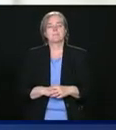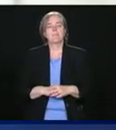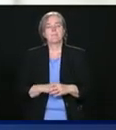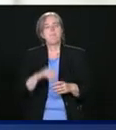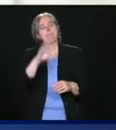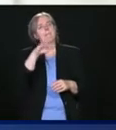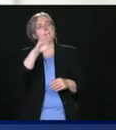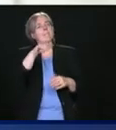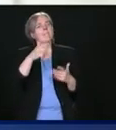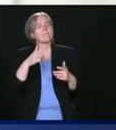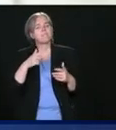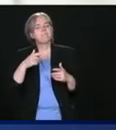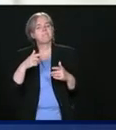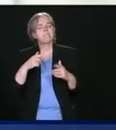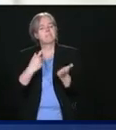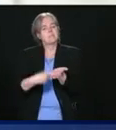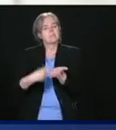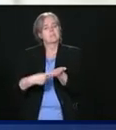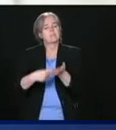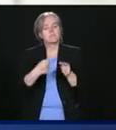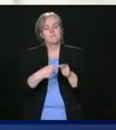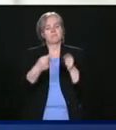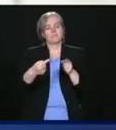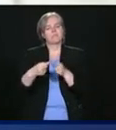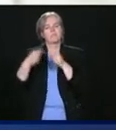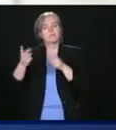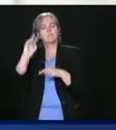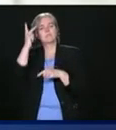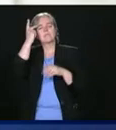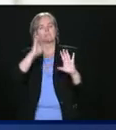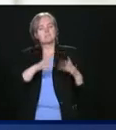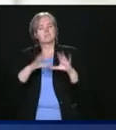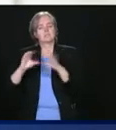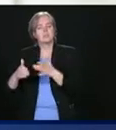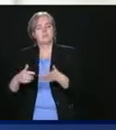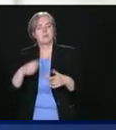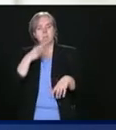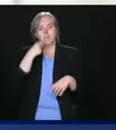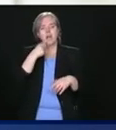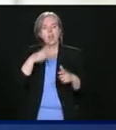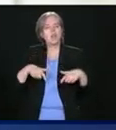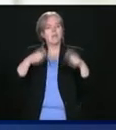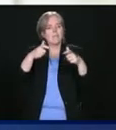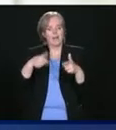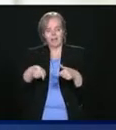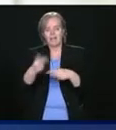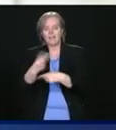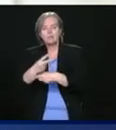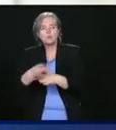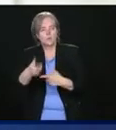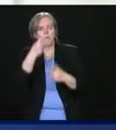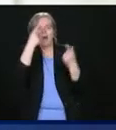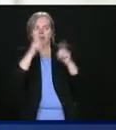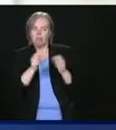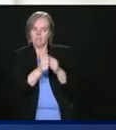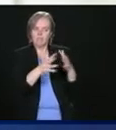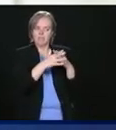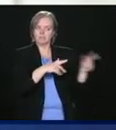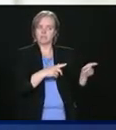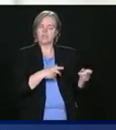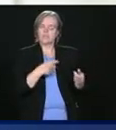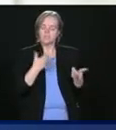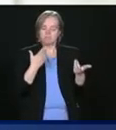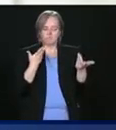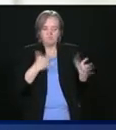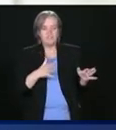que ces mesures soient maintenues pour plusieurs semaines. Comment ça se fait qu'il n'y a toujours pas une entente? Ça s'en vient dans deux jours. Vous êtes capable de vous entendre avec les Américains? Qu'est-ce qui bloque? Il y a trop de